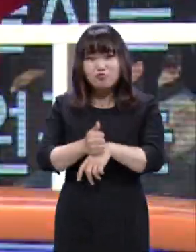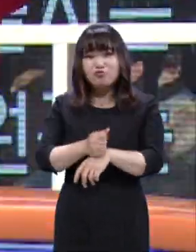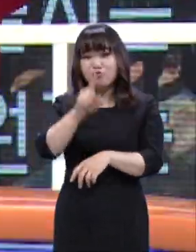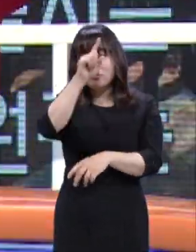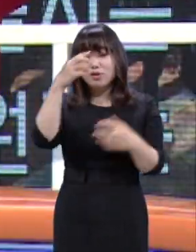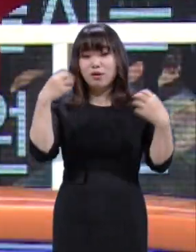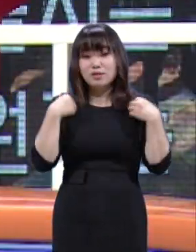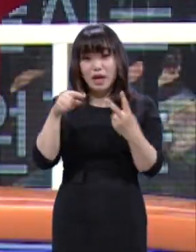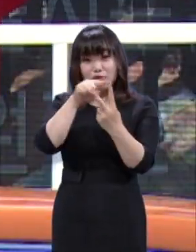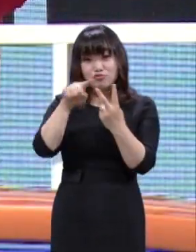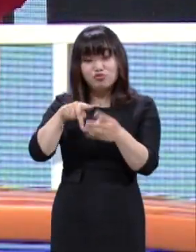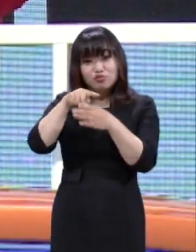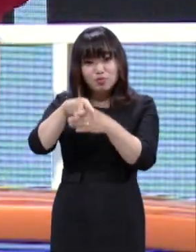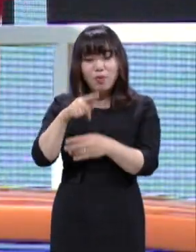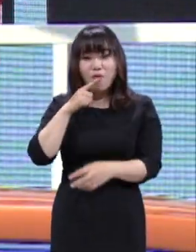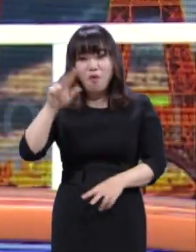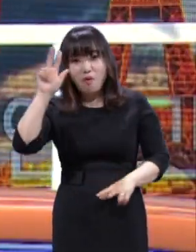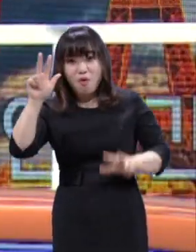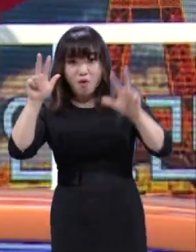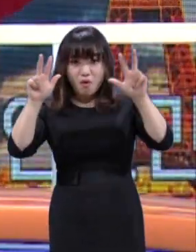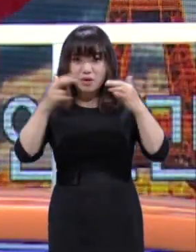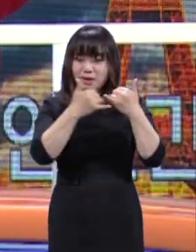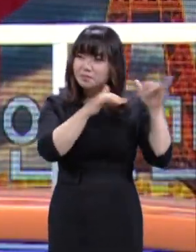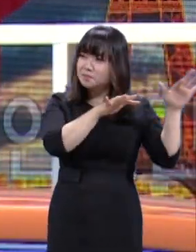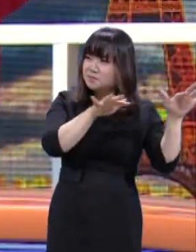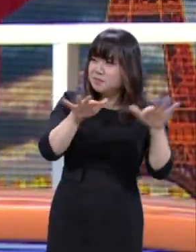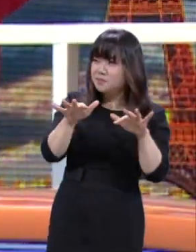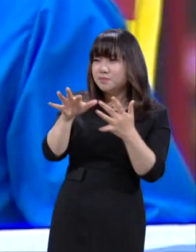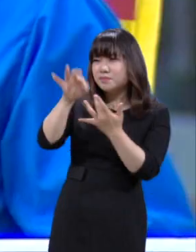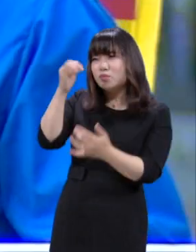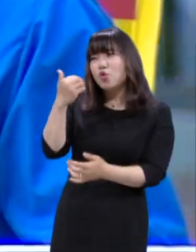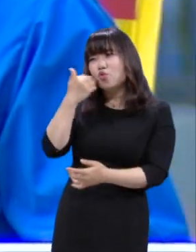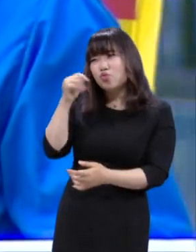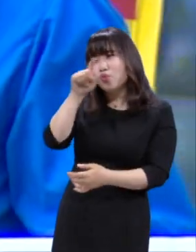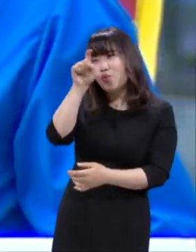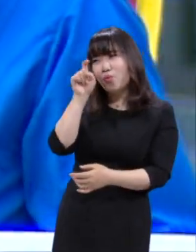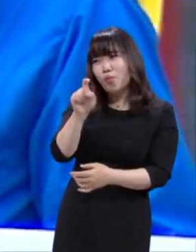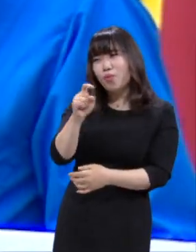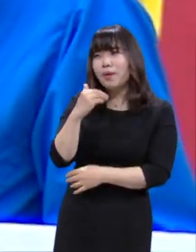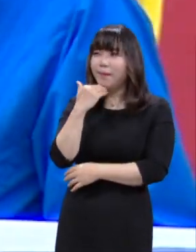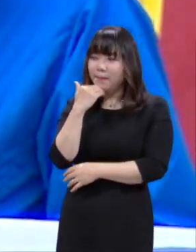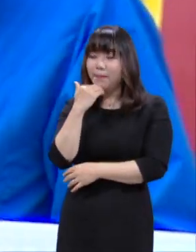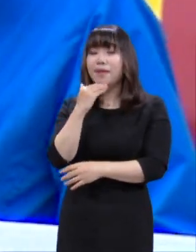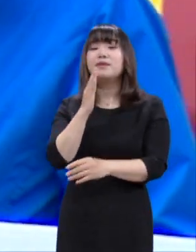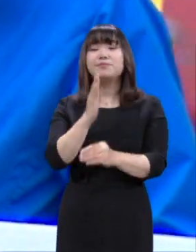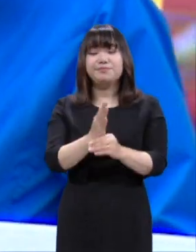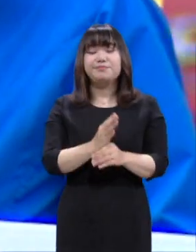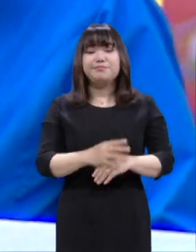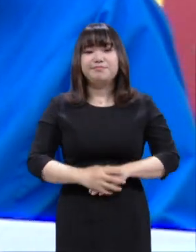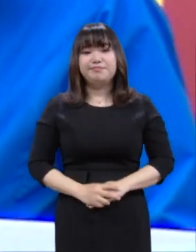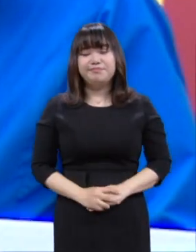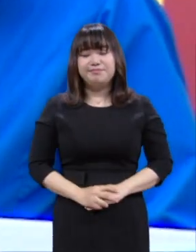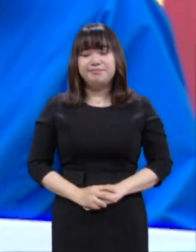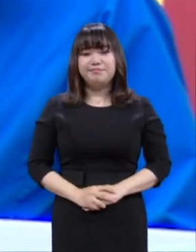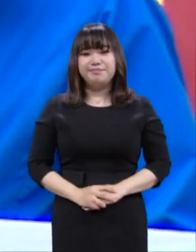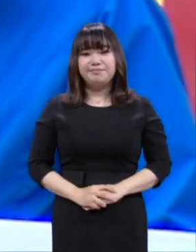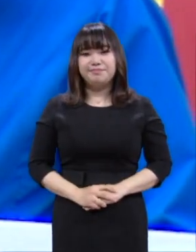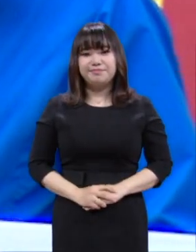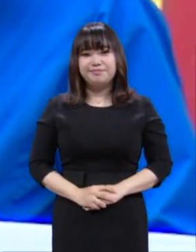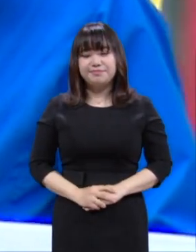구청장 후보의 재건축 공약은 노원구 유권자들 표심에 적지 않은 영향을 끼칠 것으로 예상됩니다. BTV